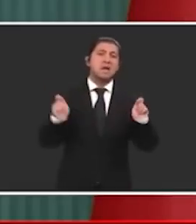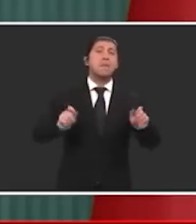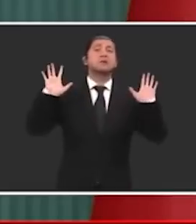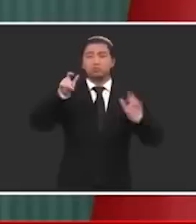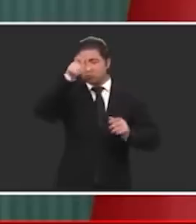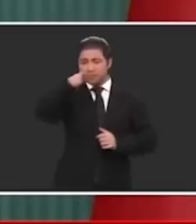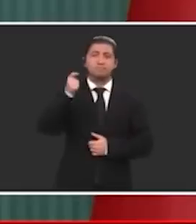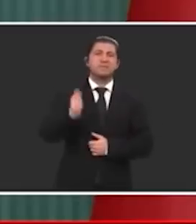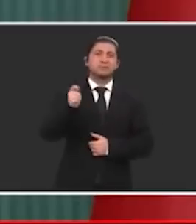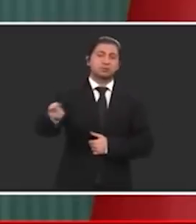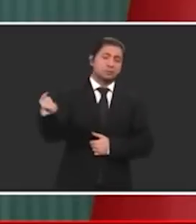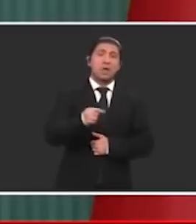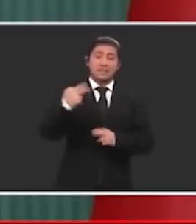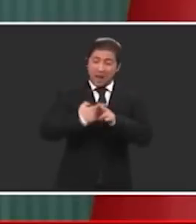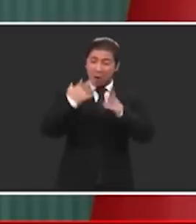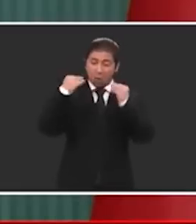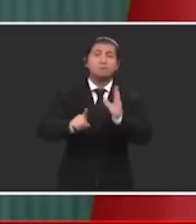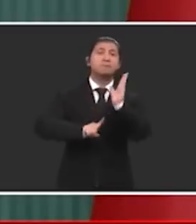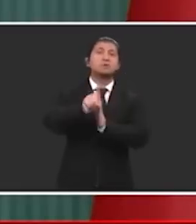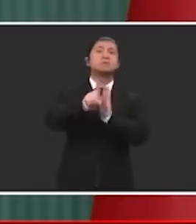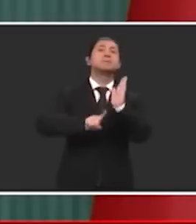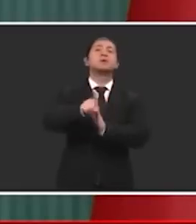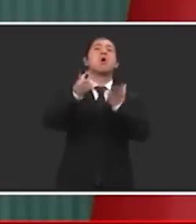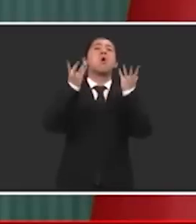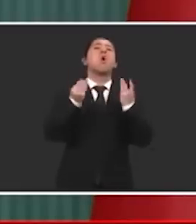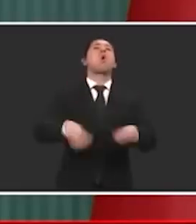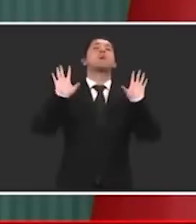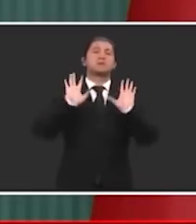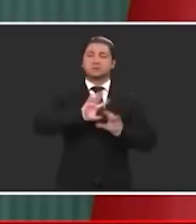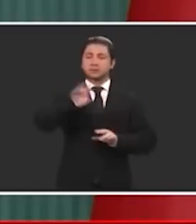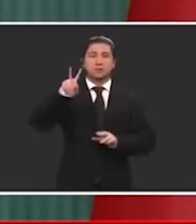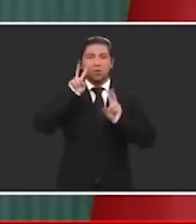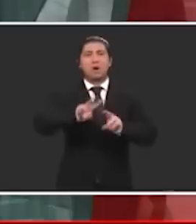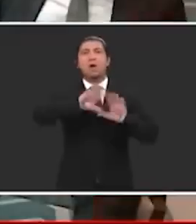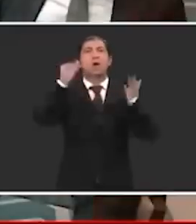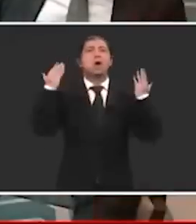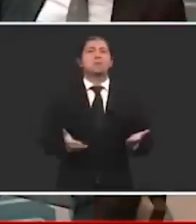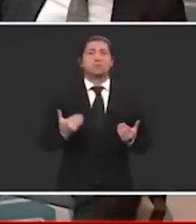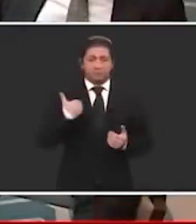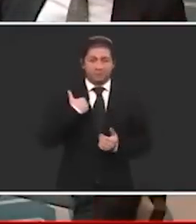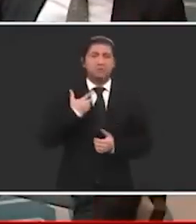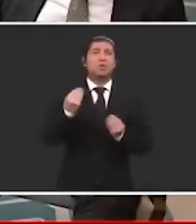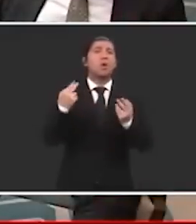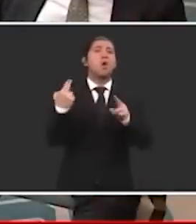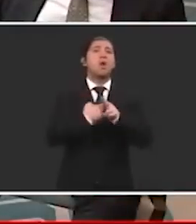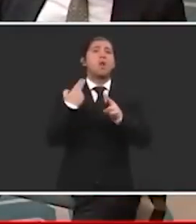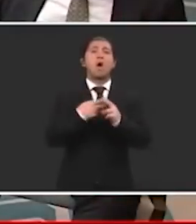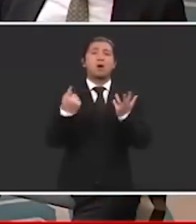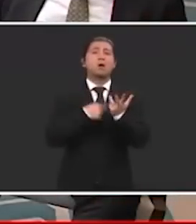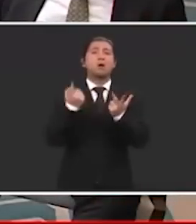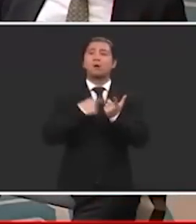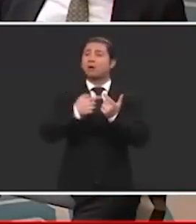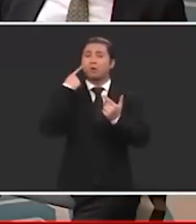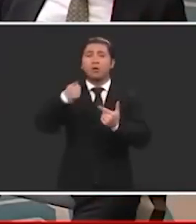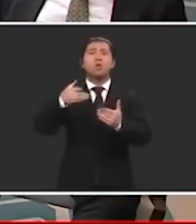geçirilemeyeceği, denense bile başarılı olamayacağıdır. Biz bunun sayısız örneğini,